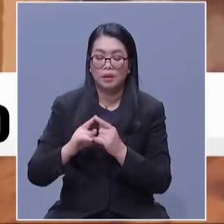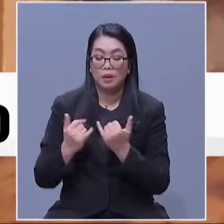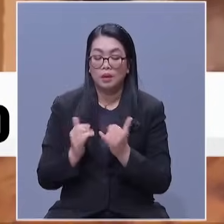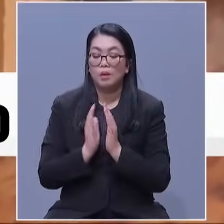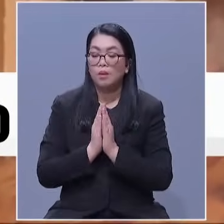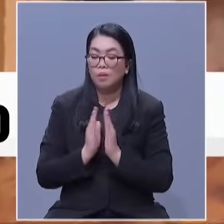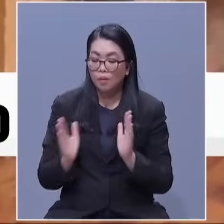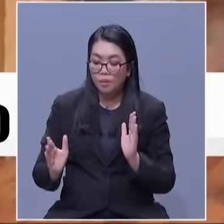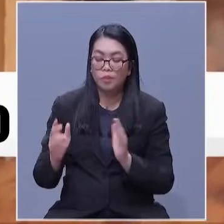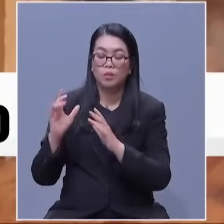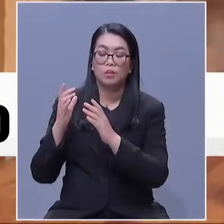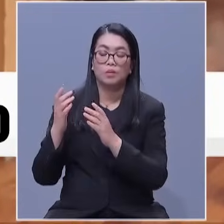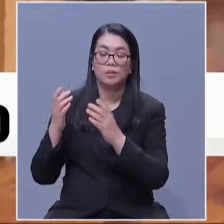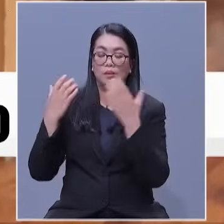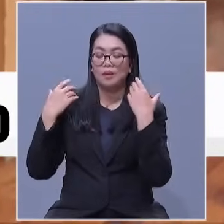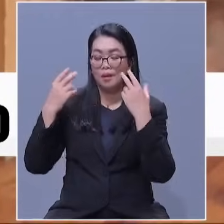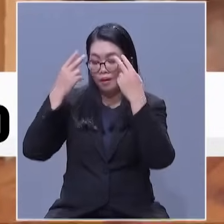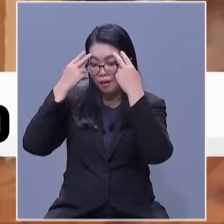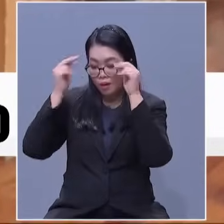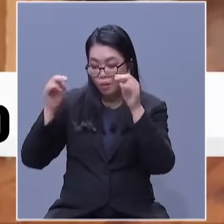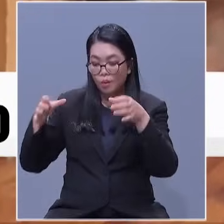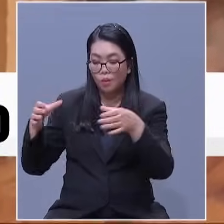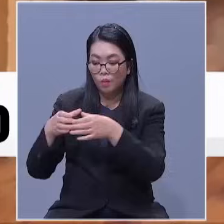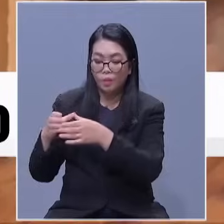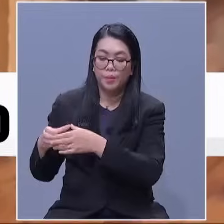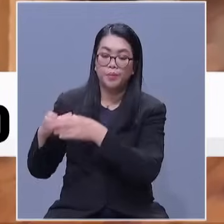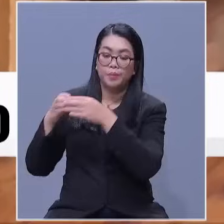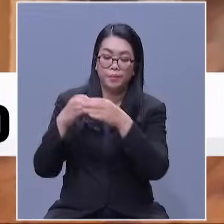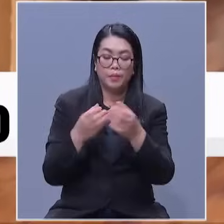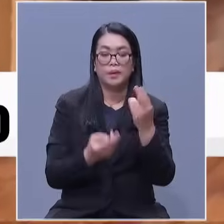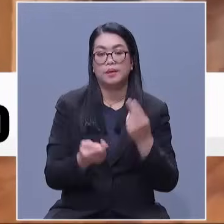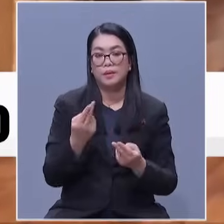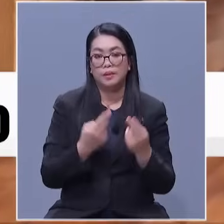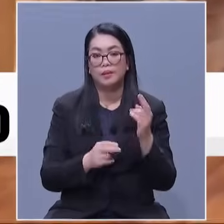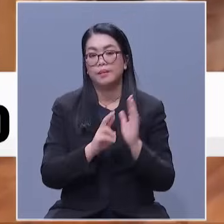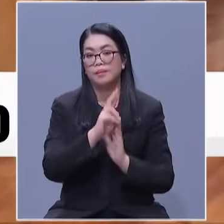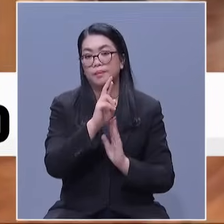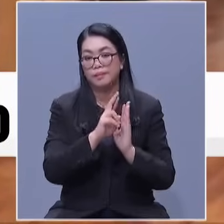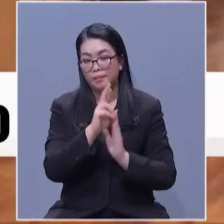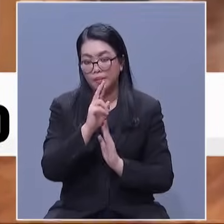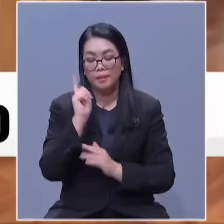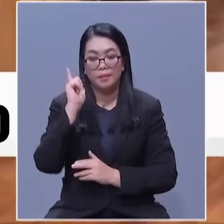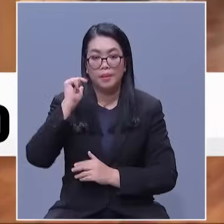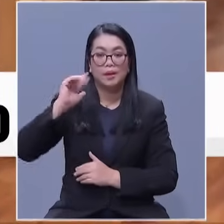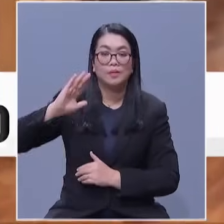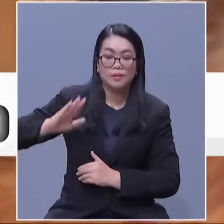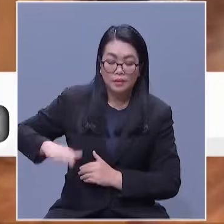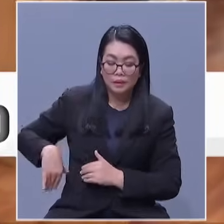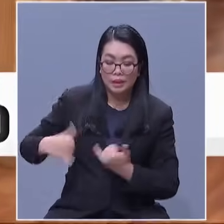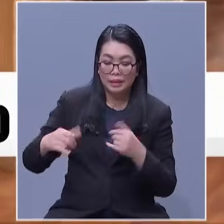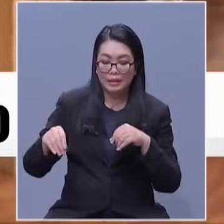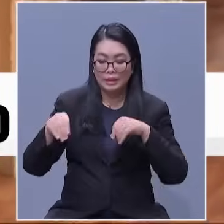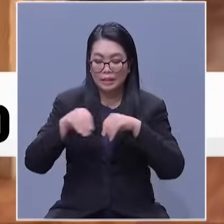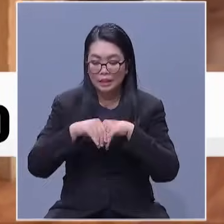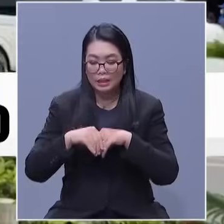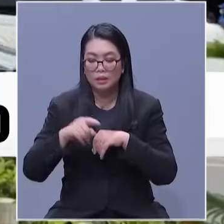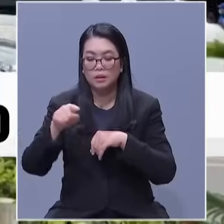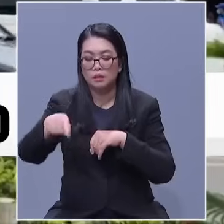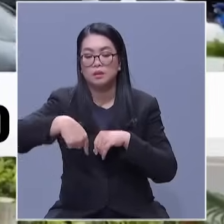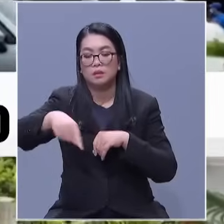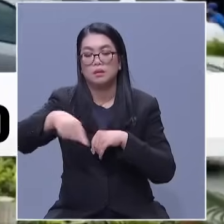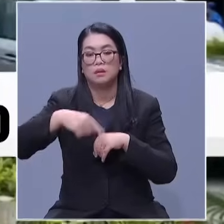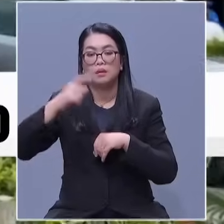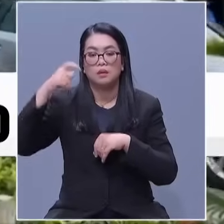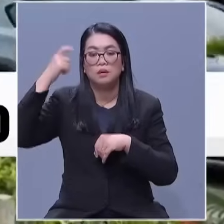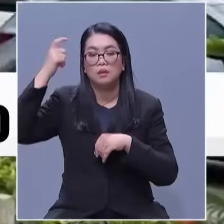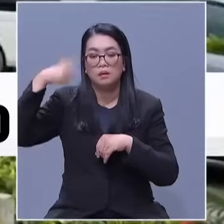ที่นายกรัฐมนตรีและคณะให้ความสำคัญกับชายแดนโดยเฉพาะจุดผ่านแดนถาวรอำเภอแม่สายถือว่าติดกับจุดผ่านแดนถาวรจังหวัด